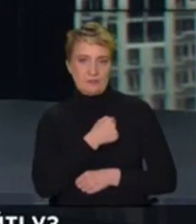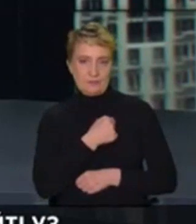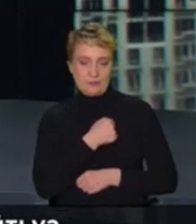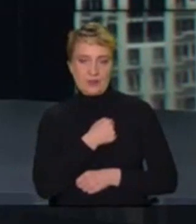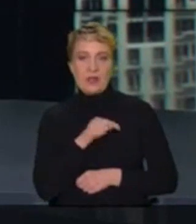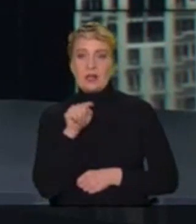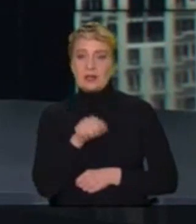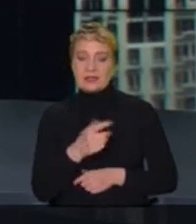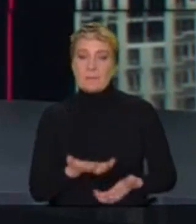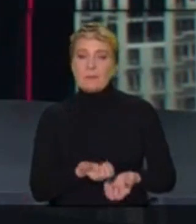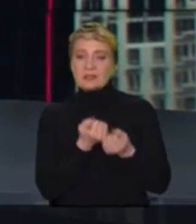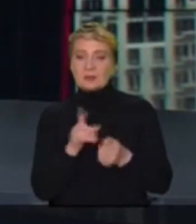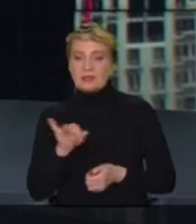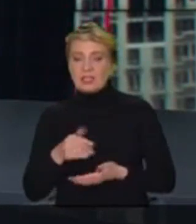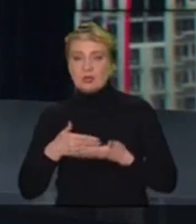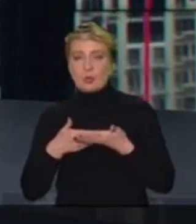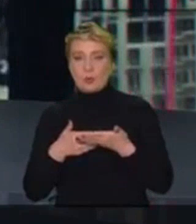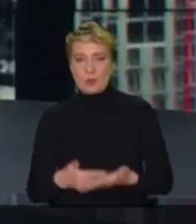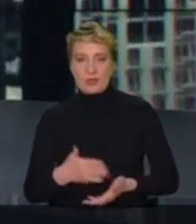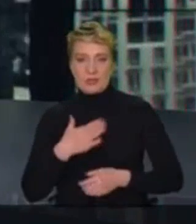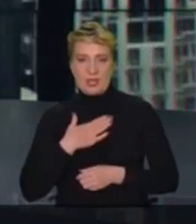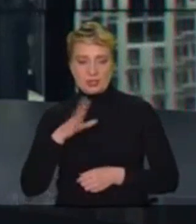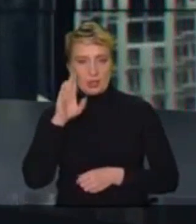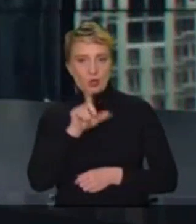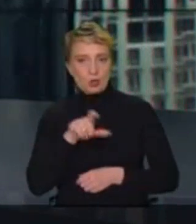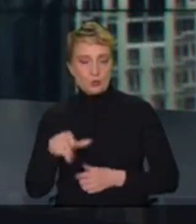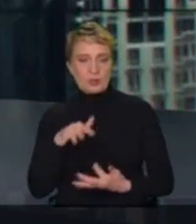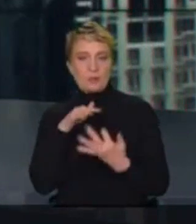таким чином підтримувати і допомагати нашим хлопцям воювати із ворогом.